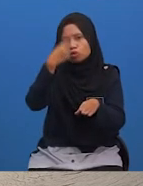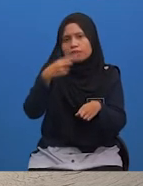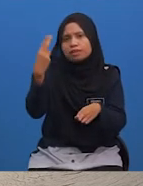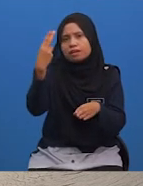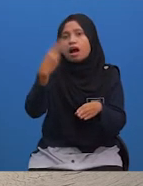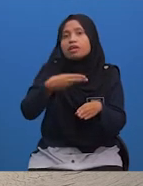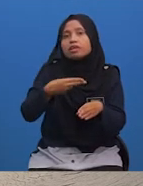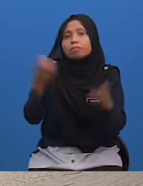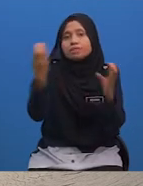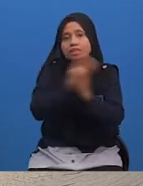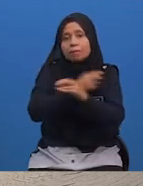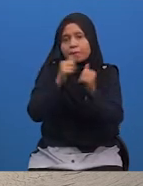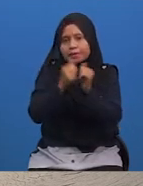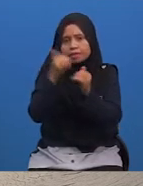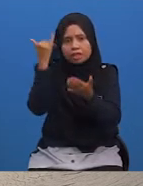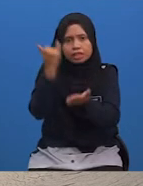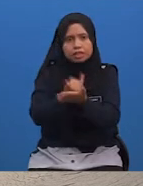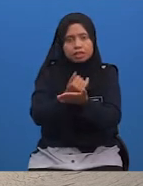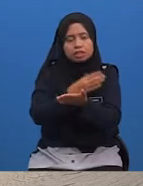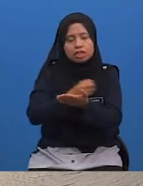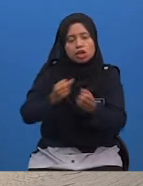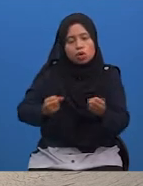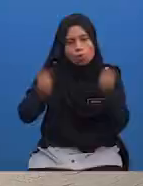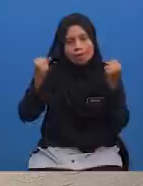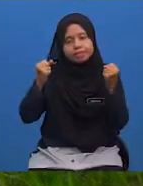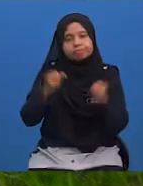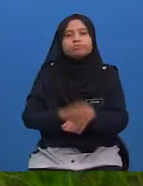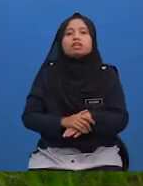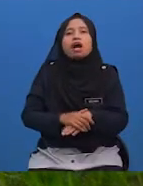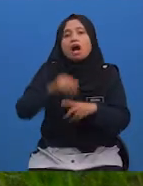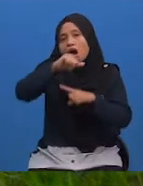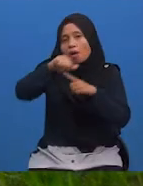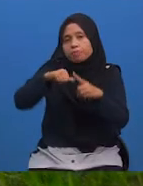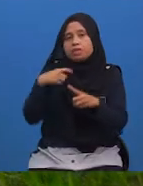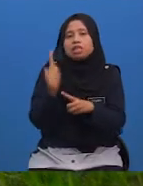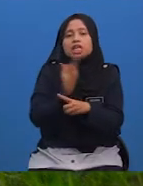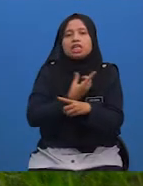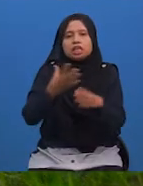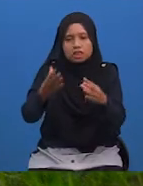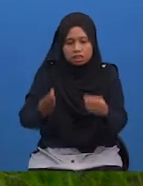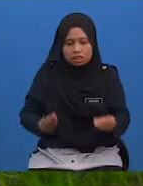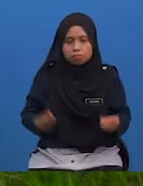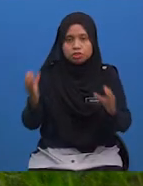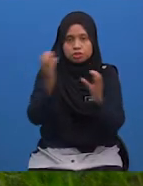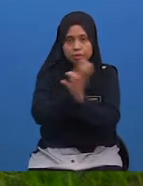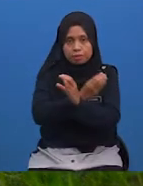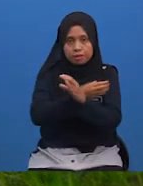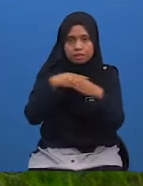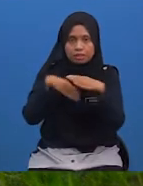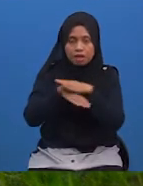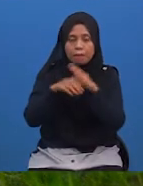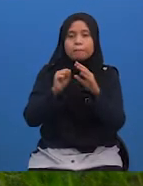menghadapi cabaran dengan yakin dan tabah. Apabila kita menerima sesuatu cabaran